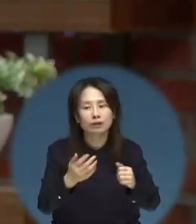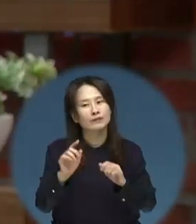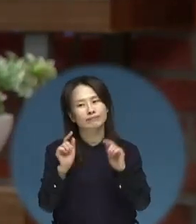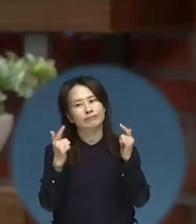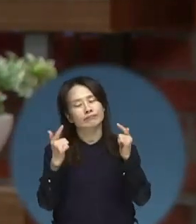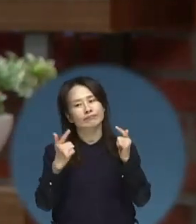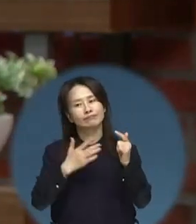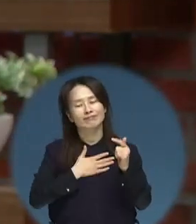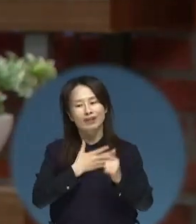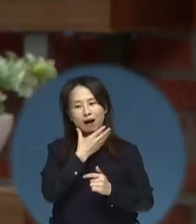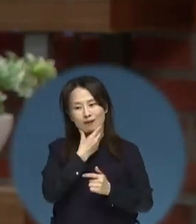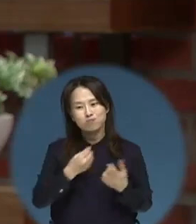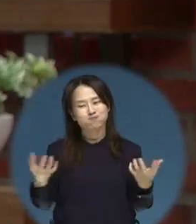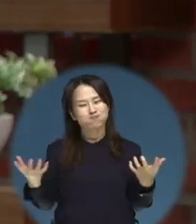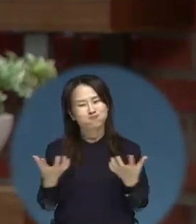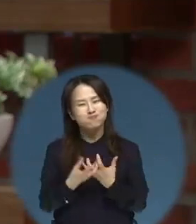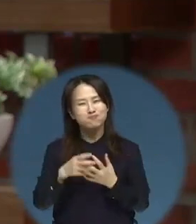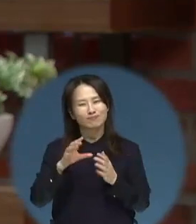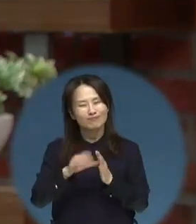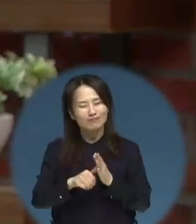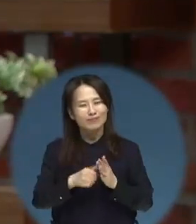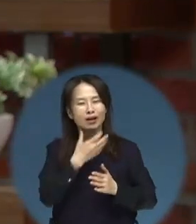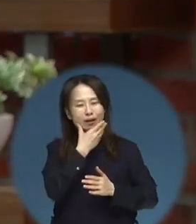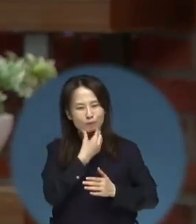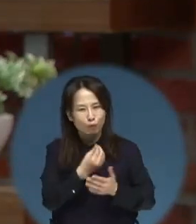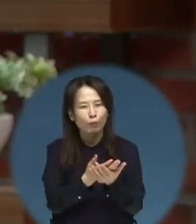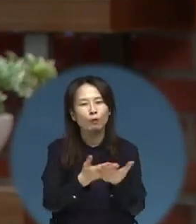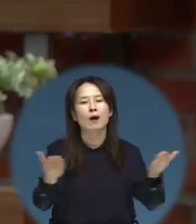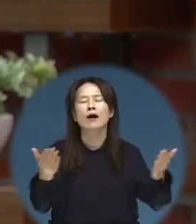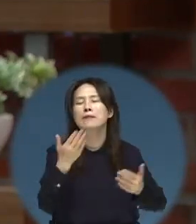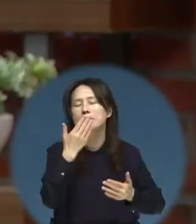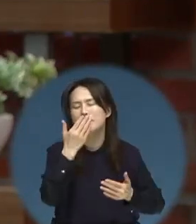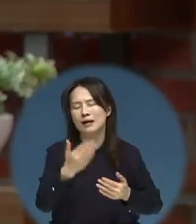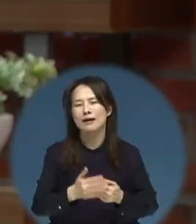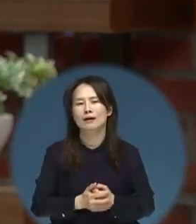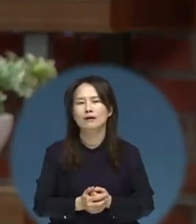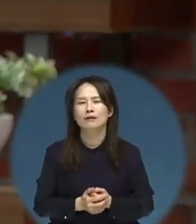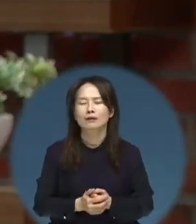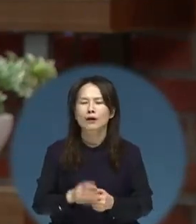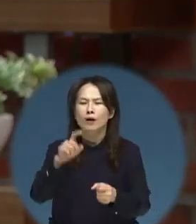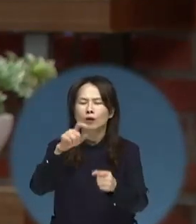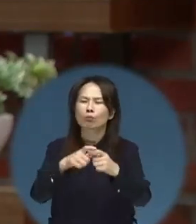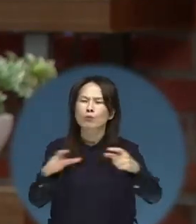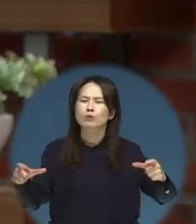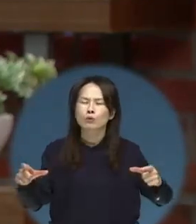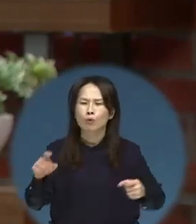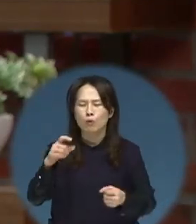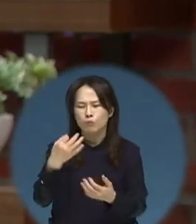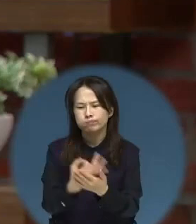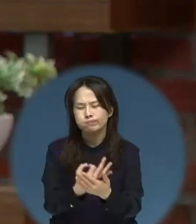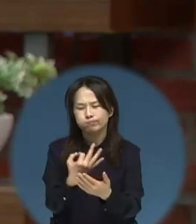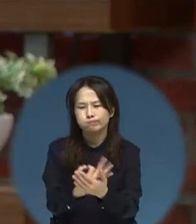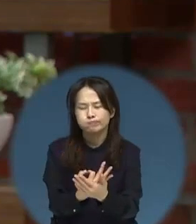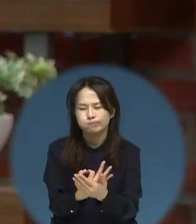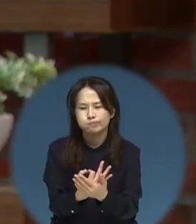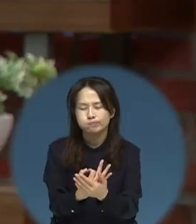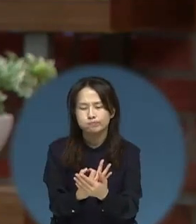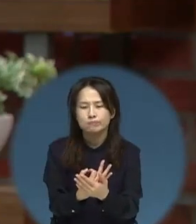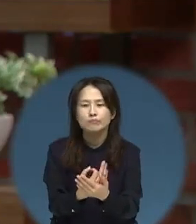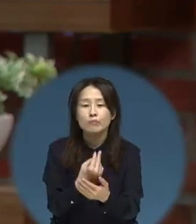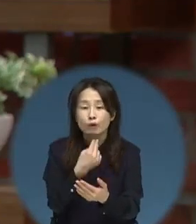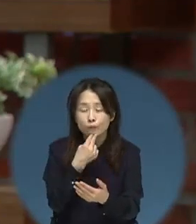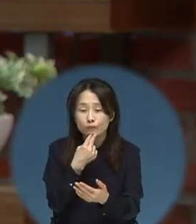거는 쉽더라고요. 그래서 보통 비영리 국제 구아들의 처우가 좋지는 않아요. 그래서 그렇게 되면은 아이들에게